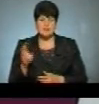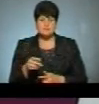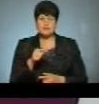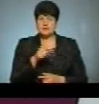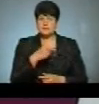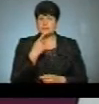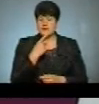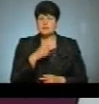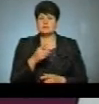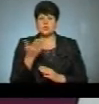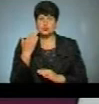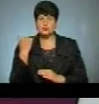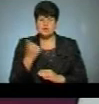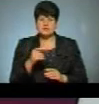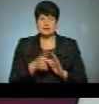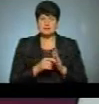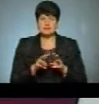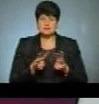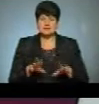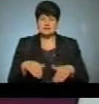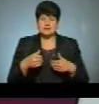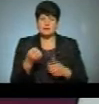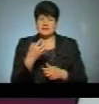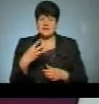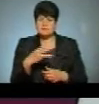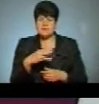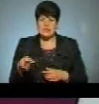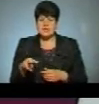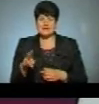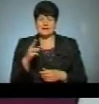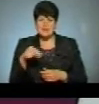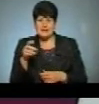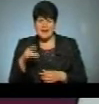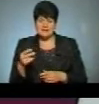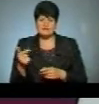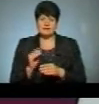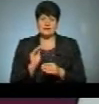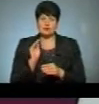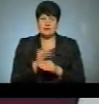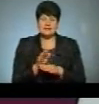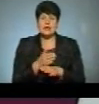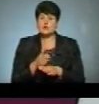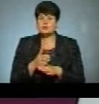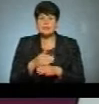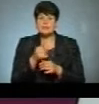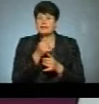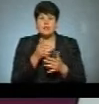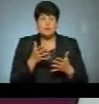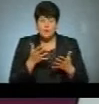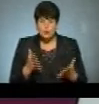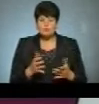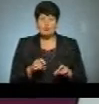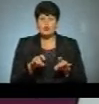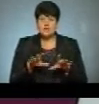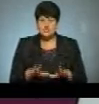словами, минулого тижня Кабмін надав 15 мільярдів гривень на доплати медпрацівникам, однак розподілити їх наразі не можуть, оскільки